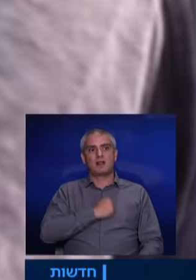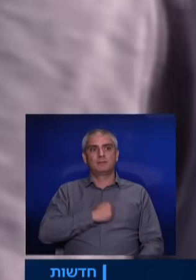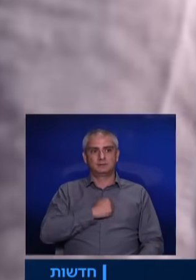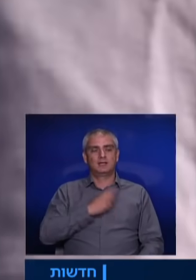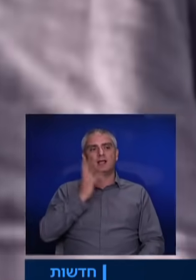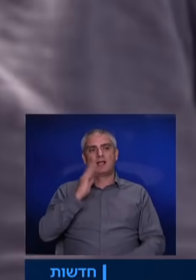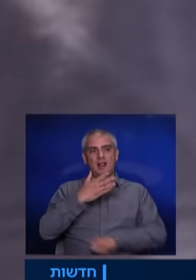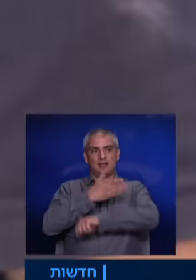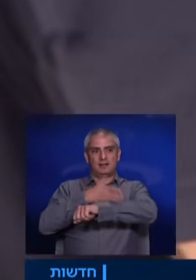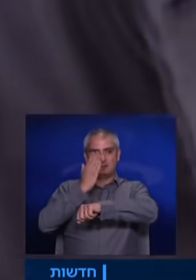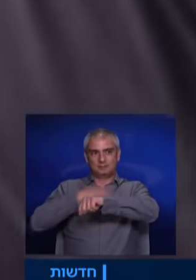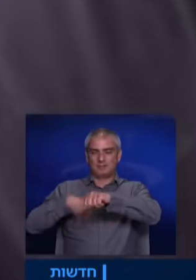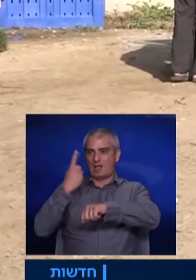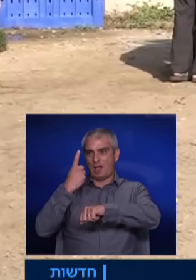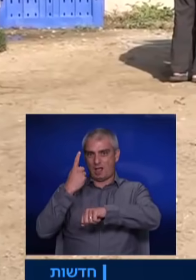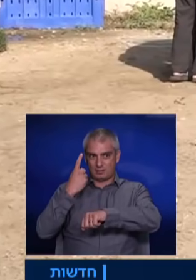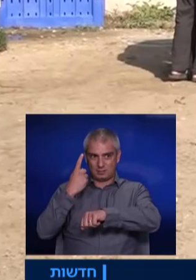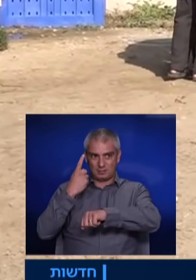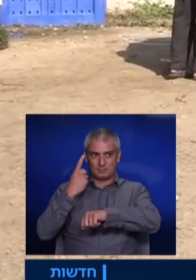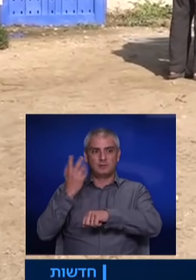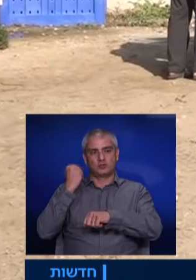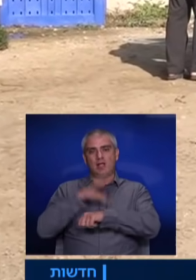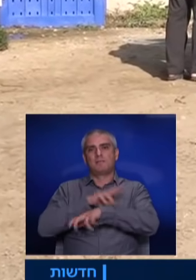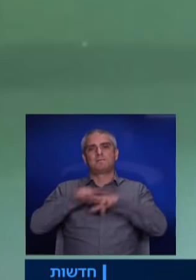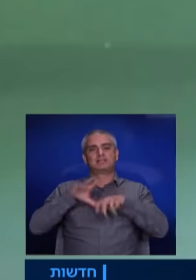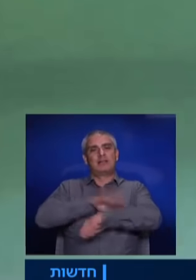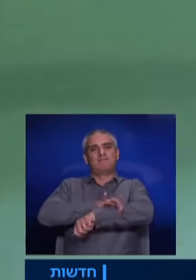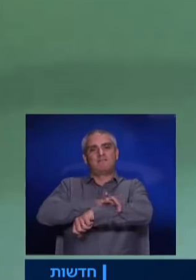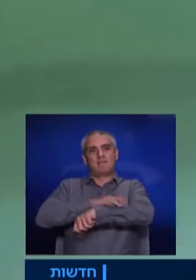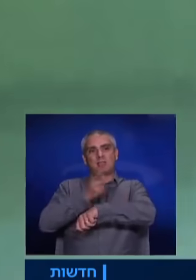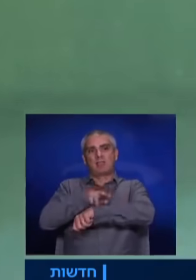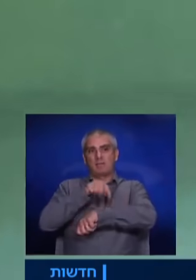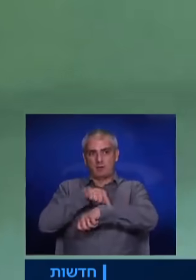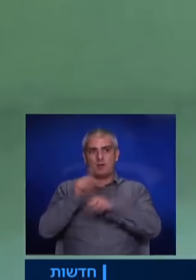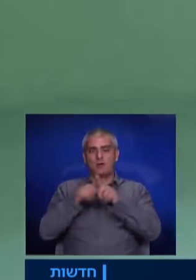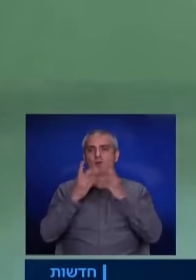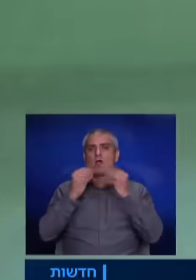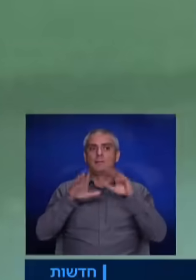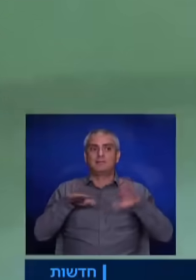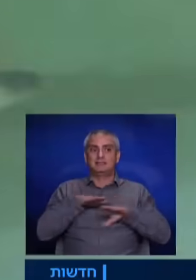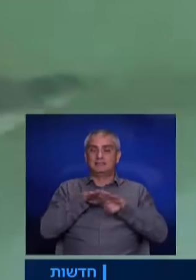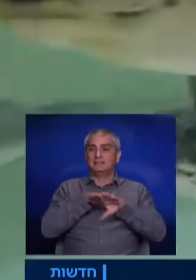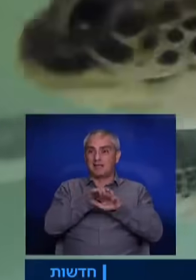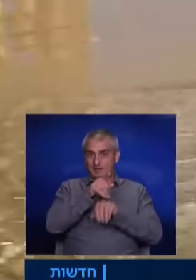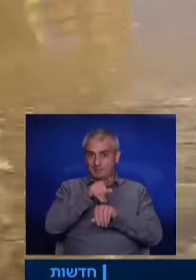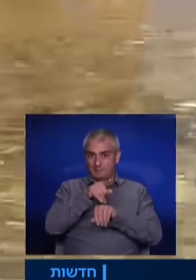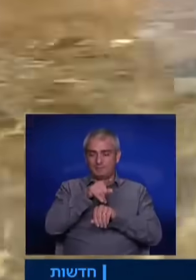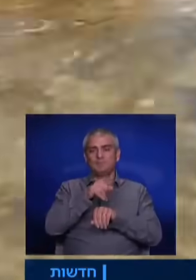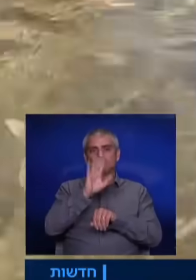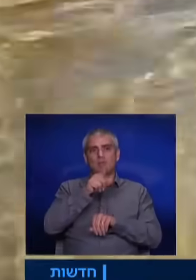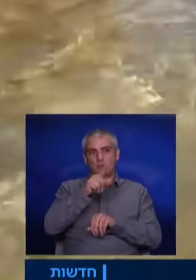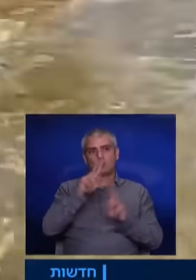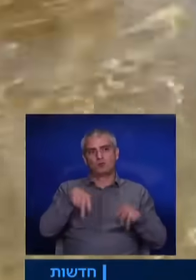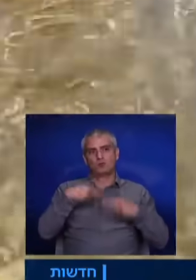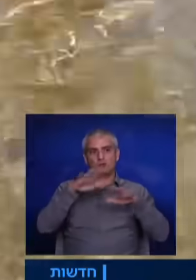נאלצו המטפלים לקטוע את אחת מגפיו שהייתה במצב של נמק. כמו רבים מהצבים ששוחים כאן במחמורת, גם הוא ישוב